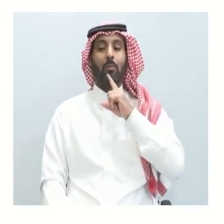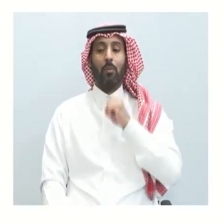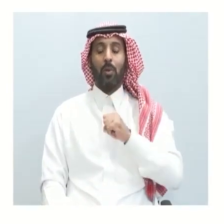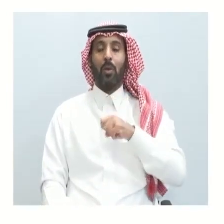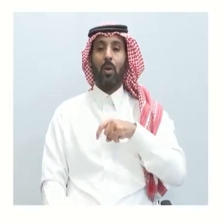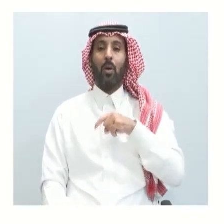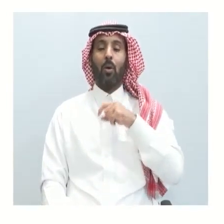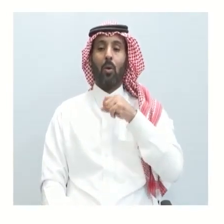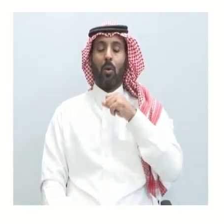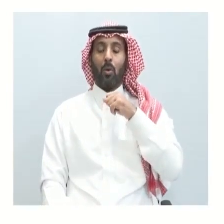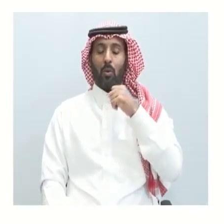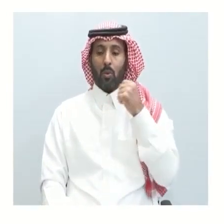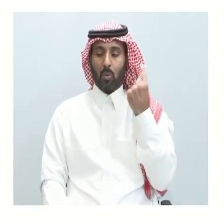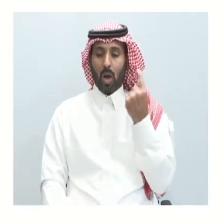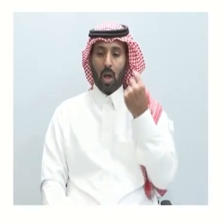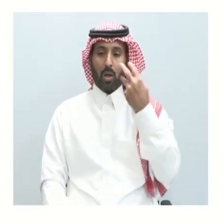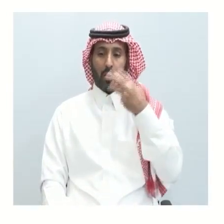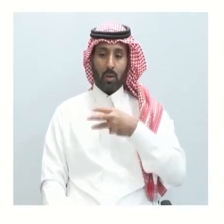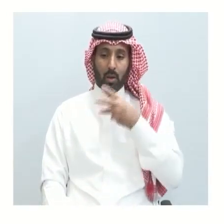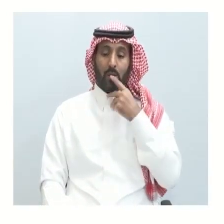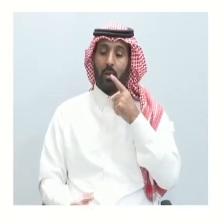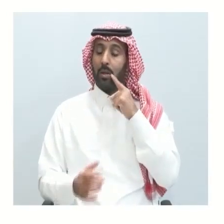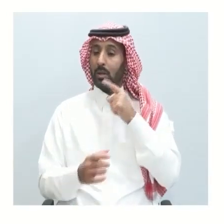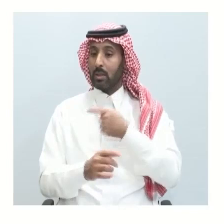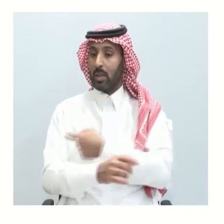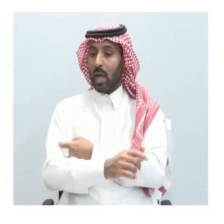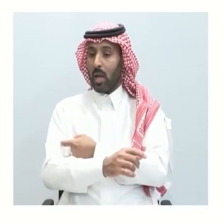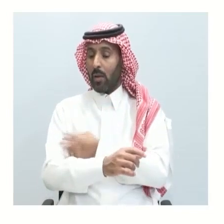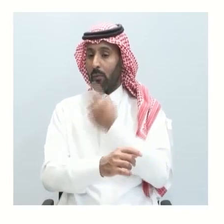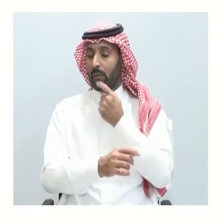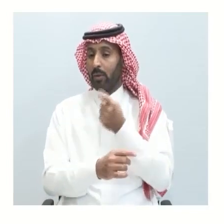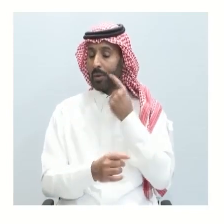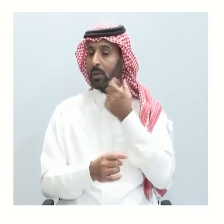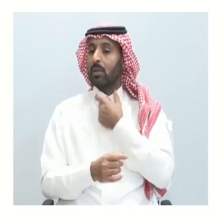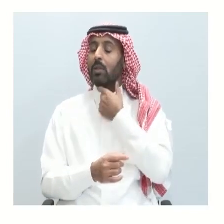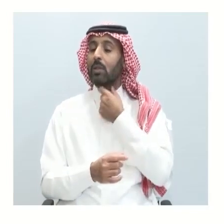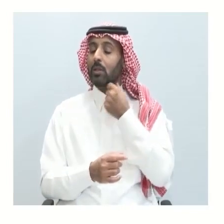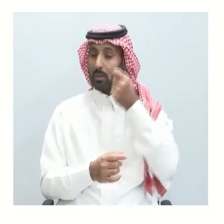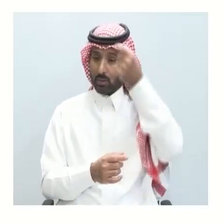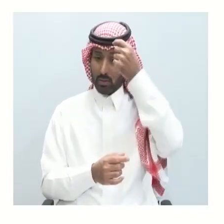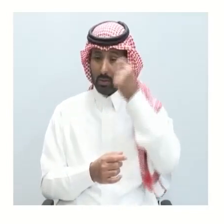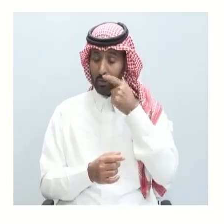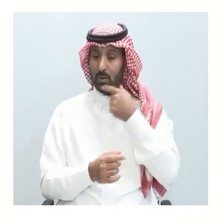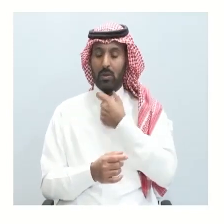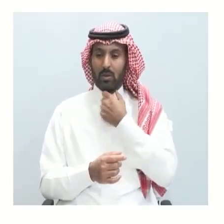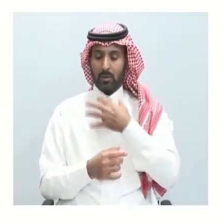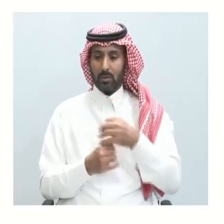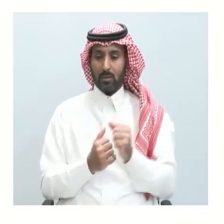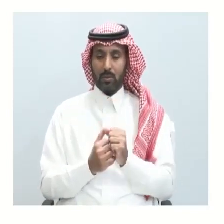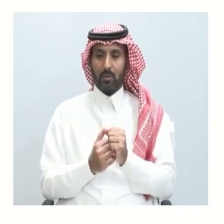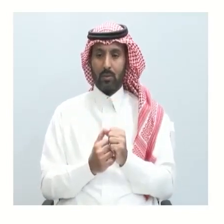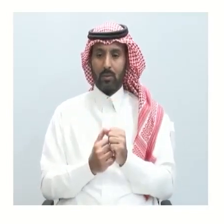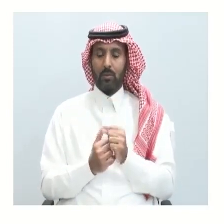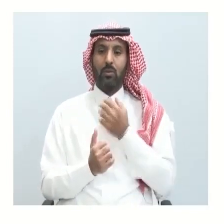131 الذي يستعمل في الطب لتشخيص وعلاج أمراض الغدة الدرقية. هل لديك فكرة ما هي أمراض